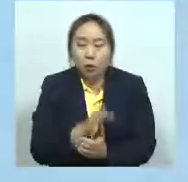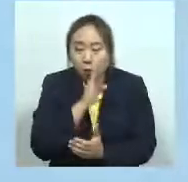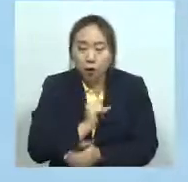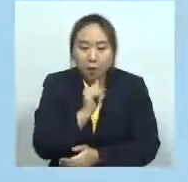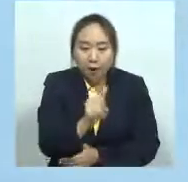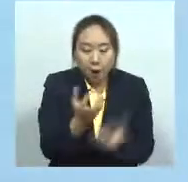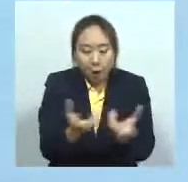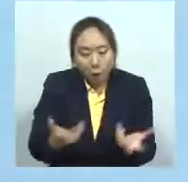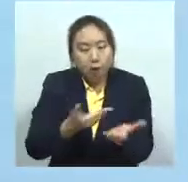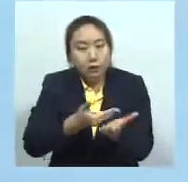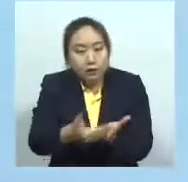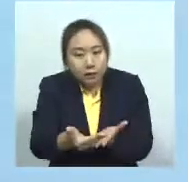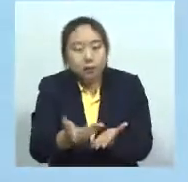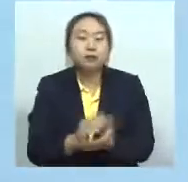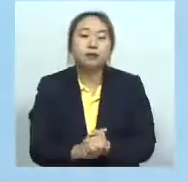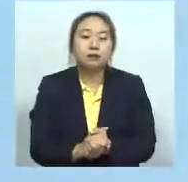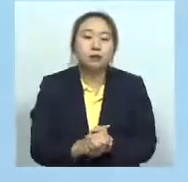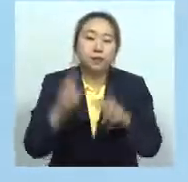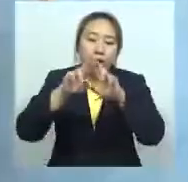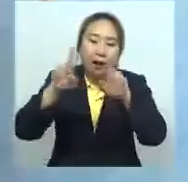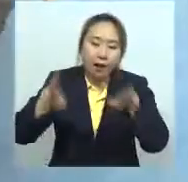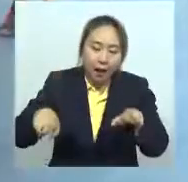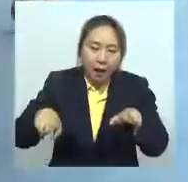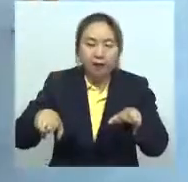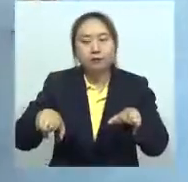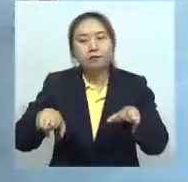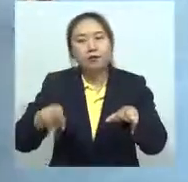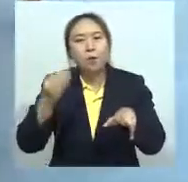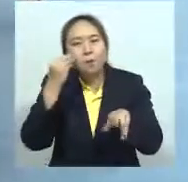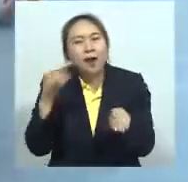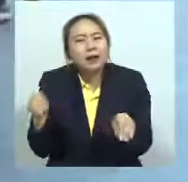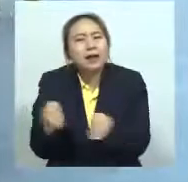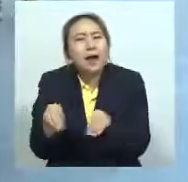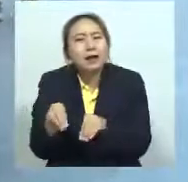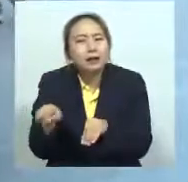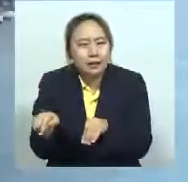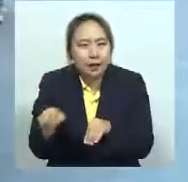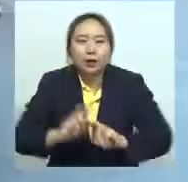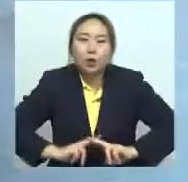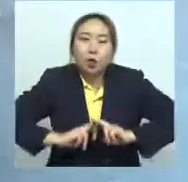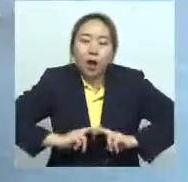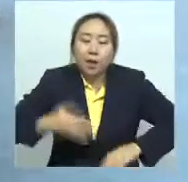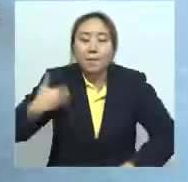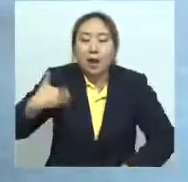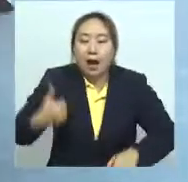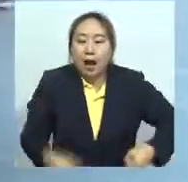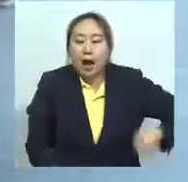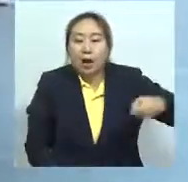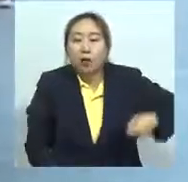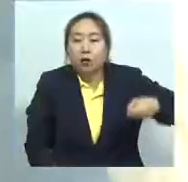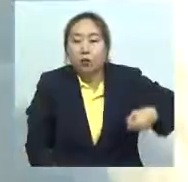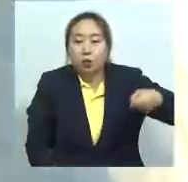จ่ายซื้อของหรือว่าแม้แต่ร้านสะดวกซื้อตามแถวซอยบ้านนี่แหละ ค่ะ พกถุงผ้าแบบ